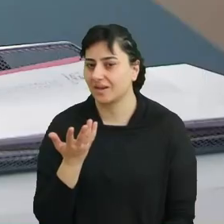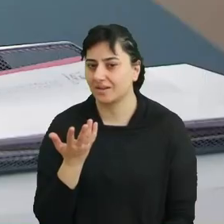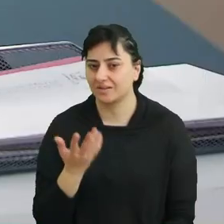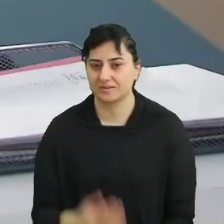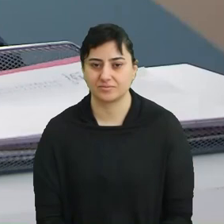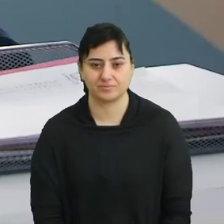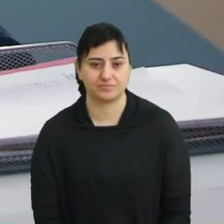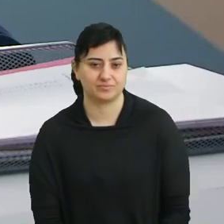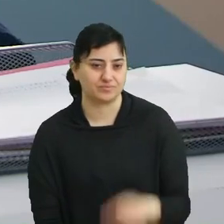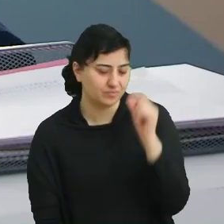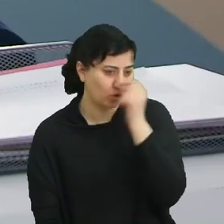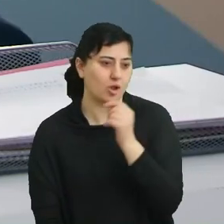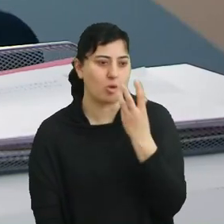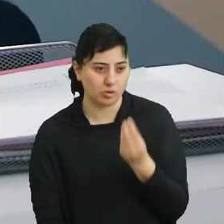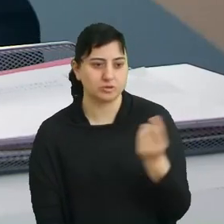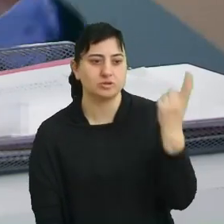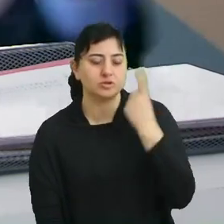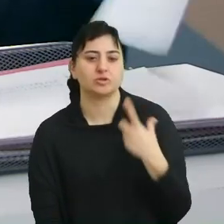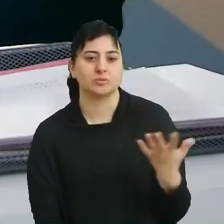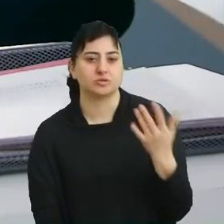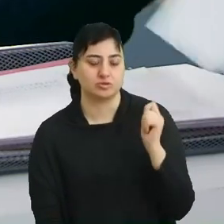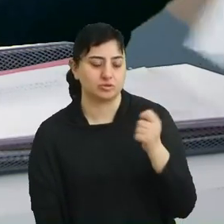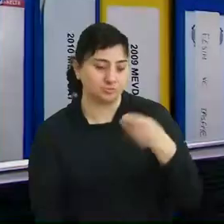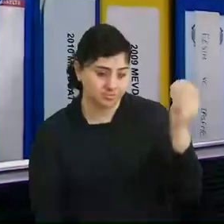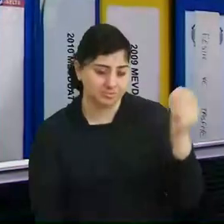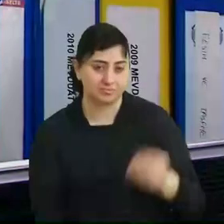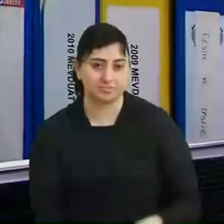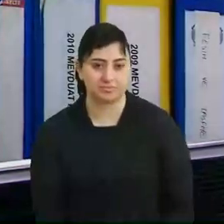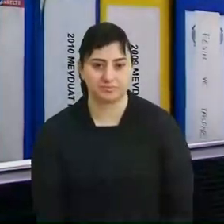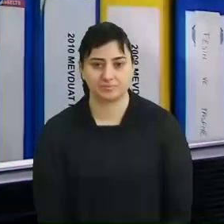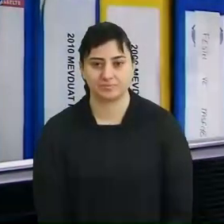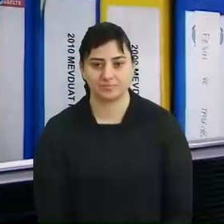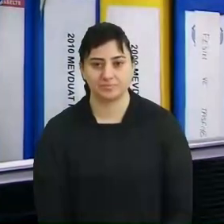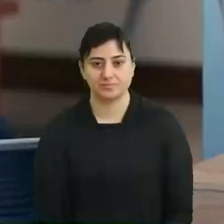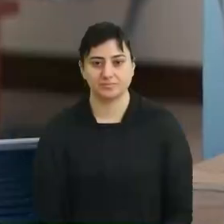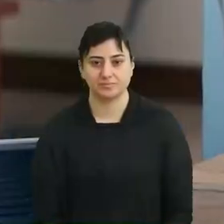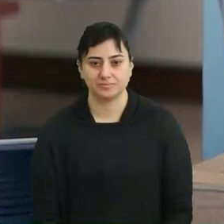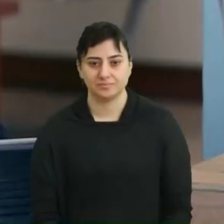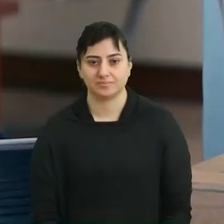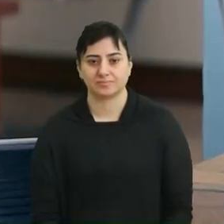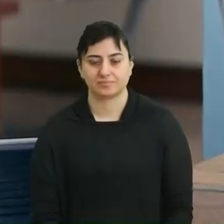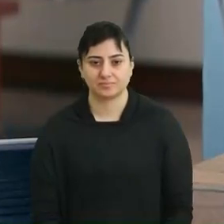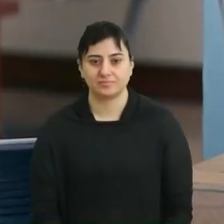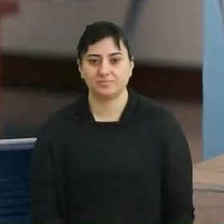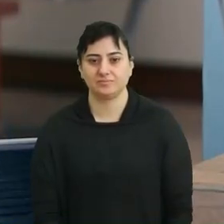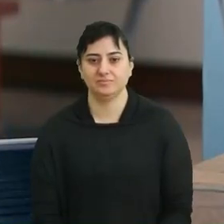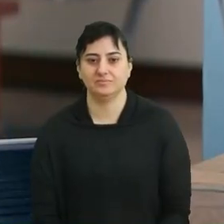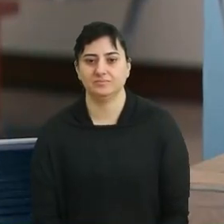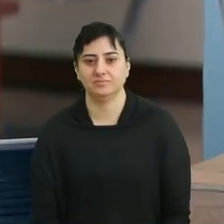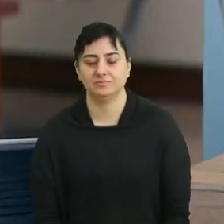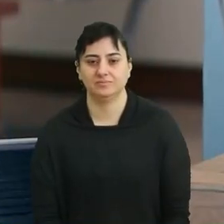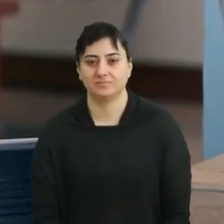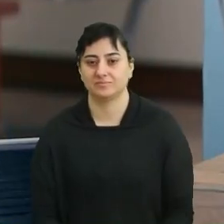Nurhan? Kolay olsa bize sormazdı Erdem Tuğba. Hoşnutsuz ifadesiyle zarfı Tuğba'ya uzattı. O da